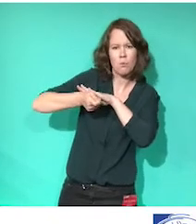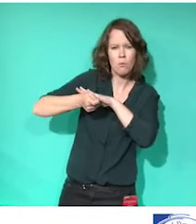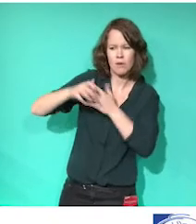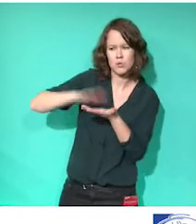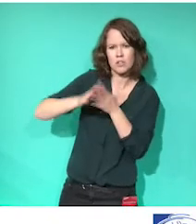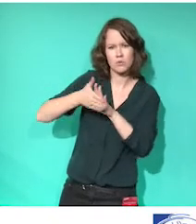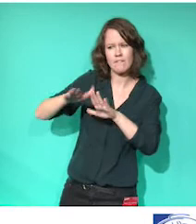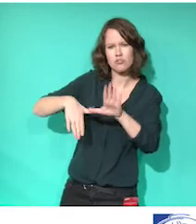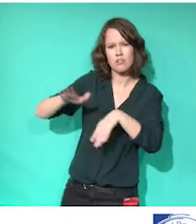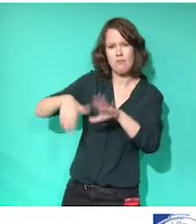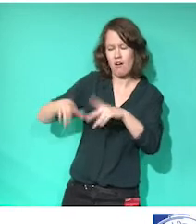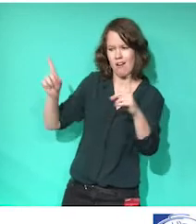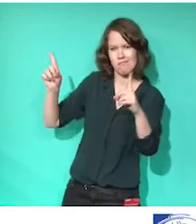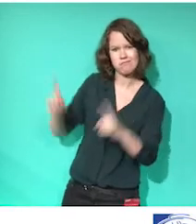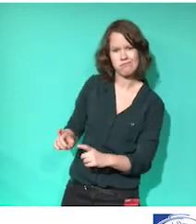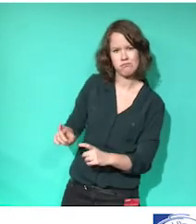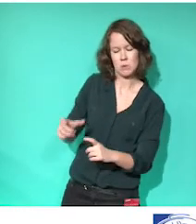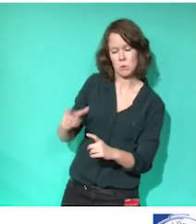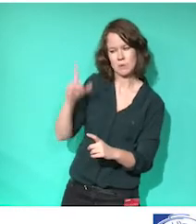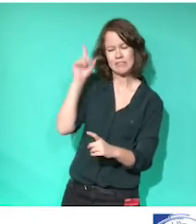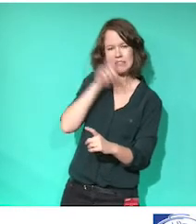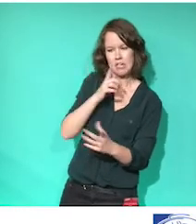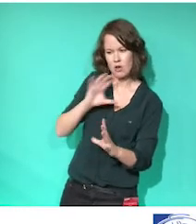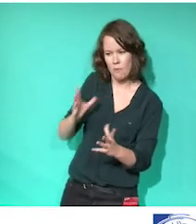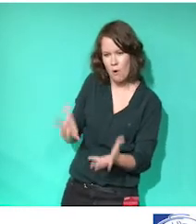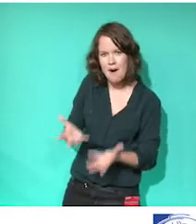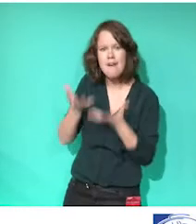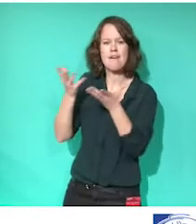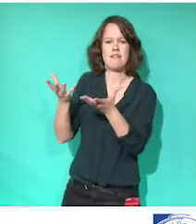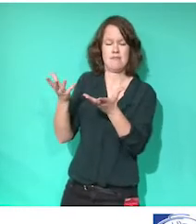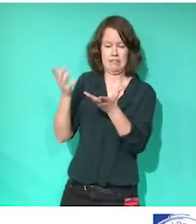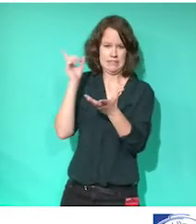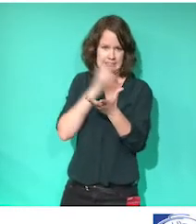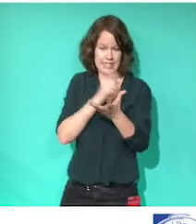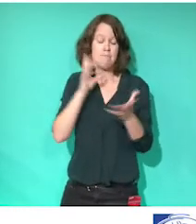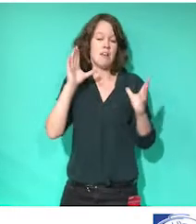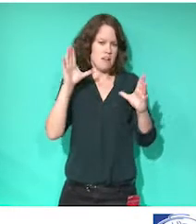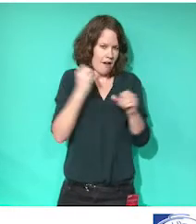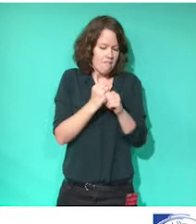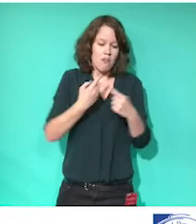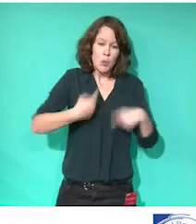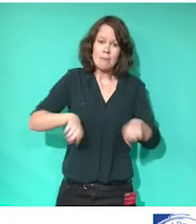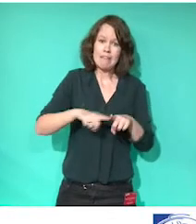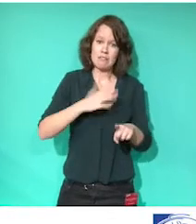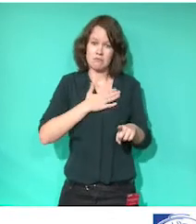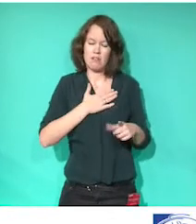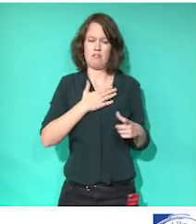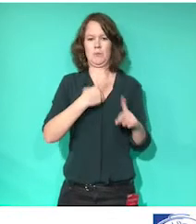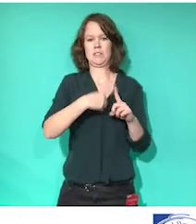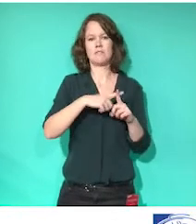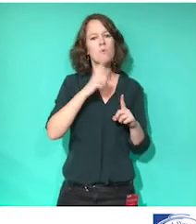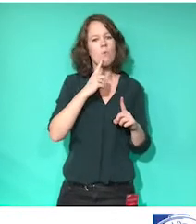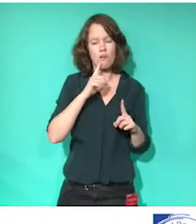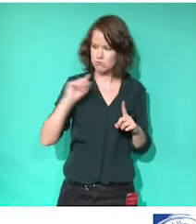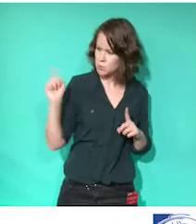qui peuvent faire craindre pour l'avenir de nos différentes structures. En tout cas, le mérite de ce comité aura été de rassembler des associations très